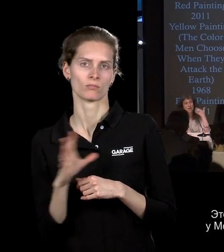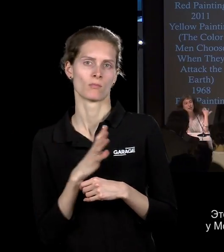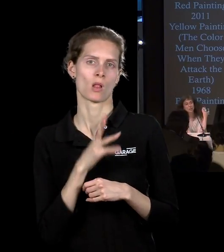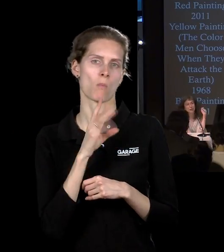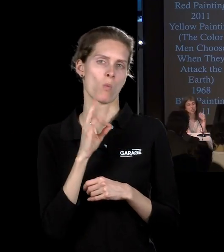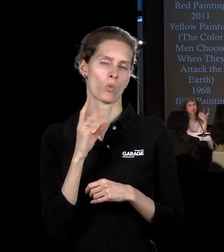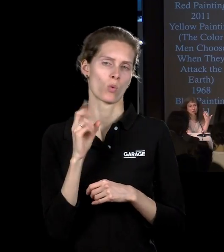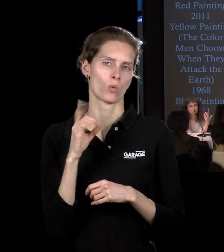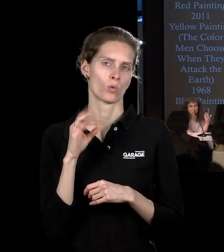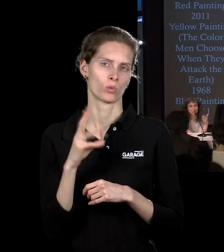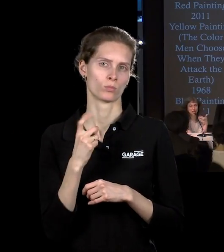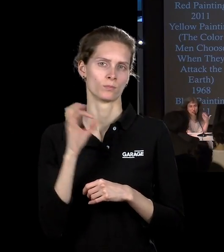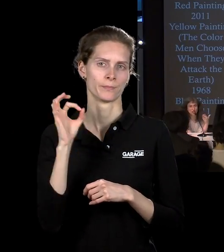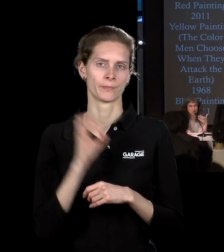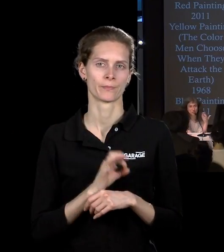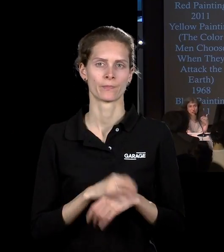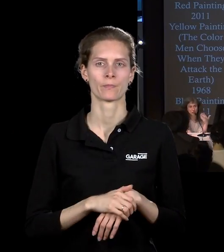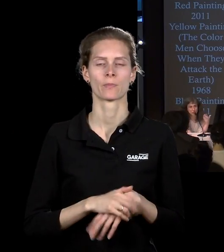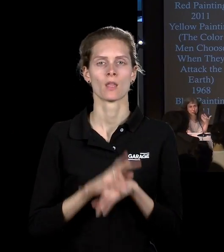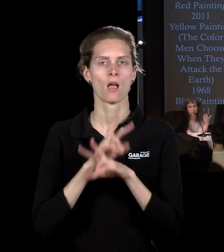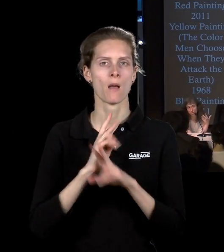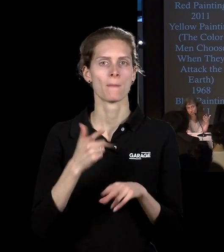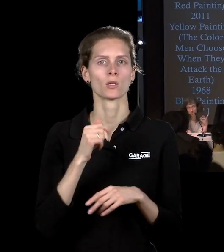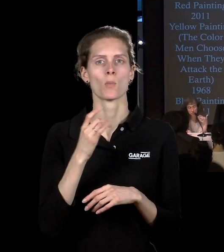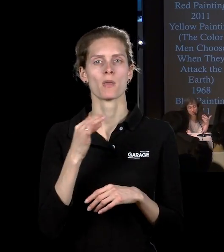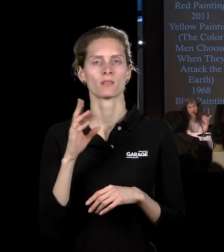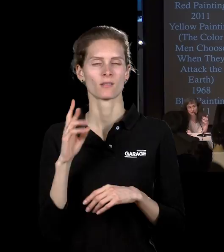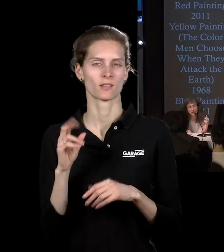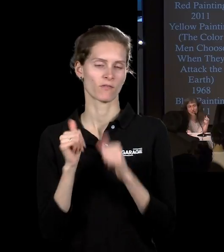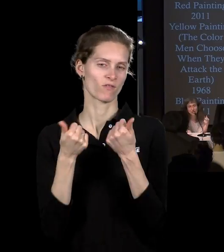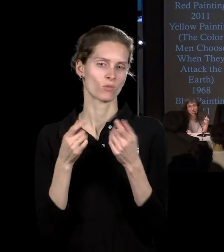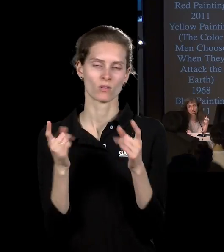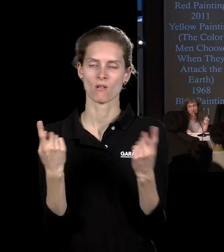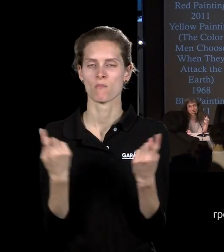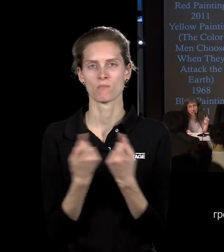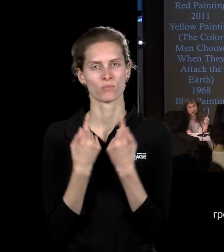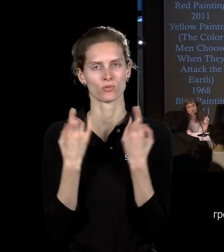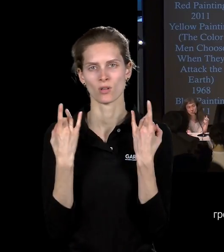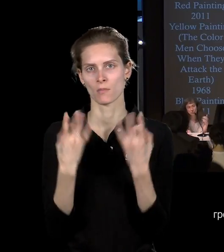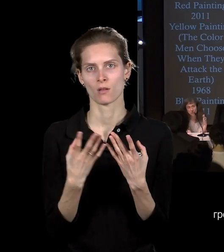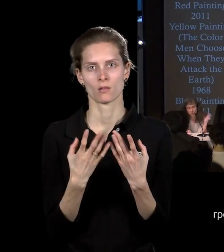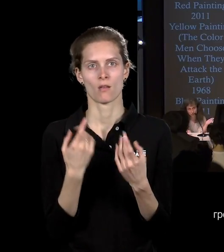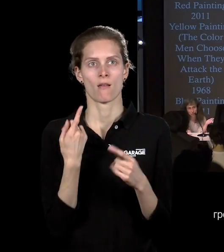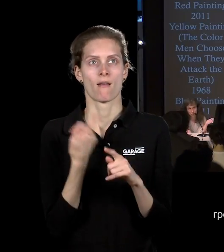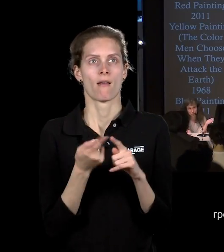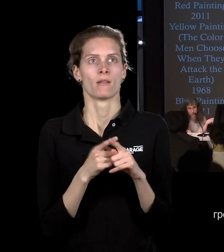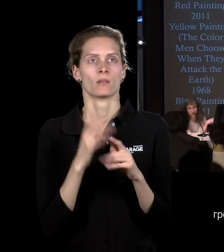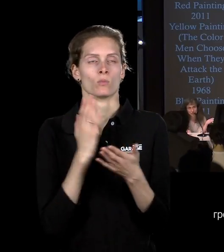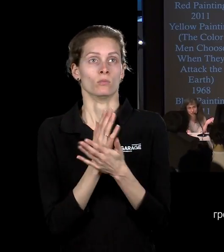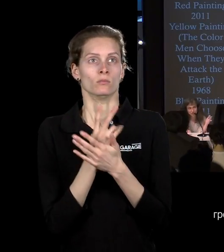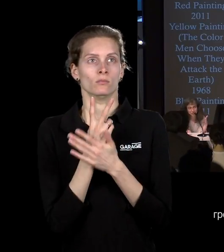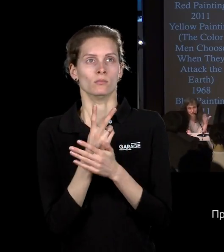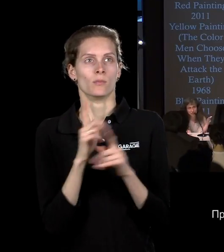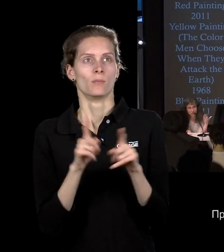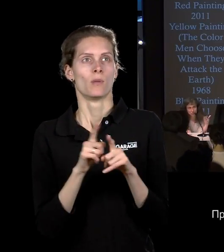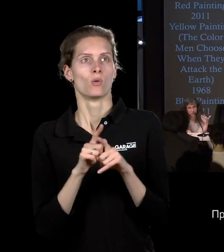монохромы. Но здесь монохром, как бы, так же, как и геометрическая фигура, простая, грозит обернуться символом какой-нибудь из